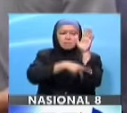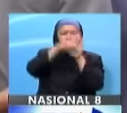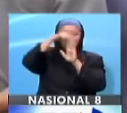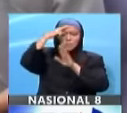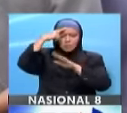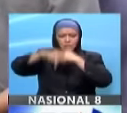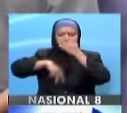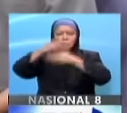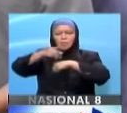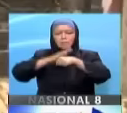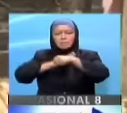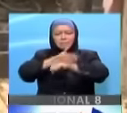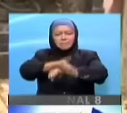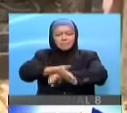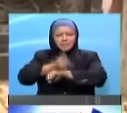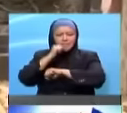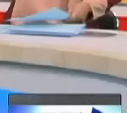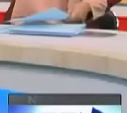esok.